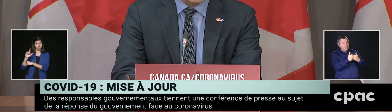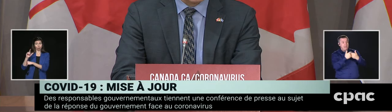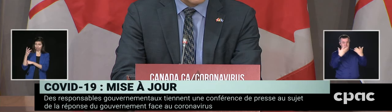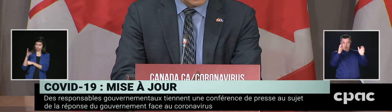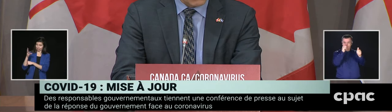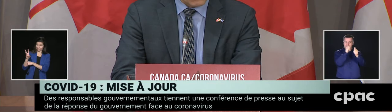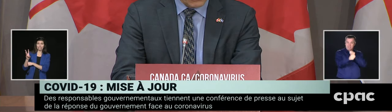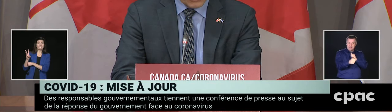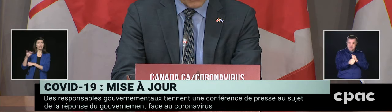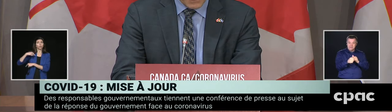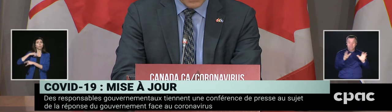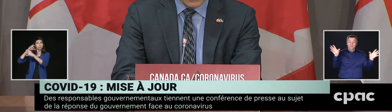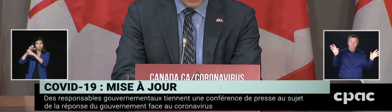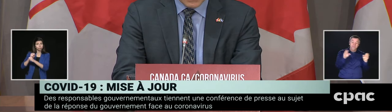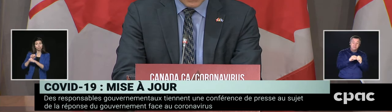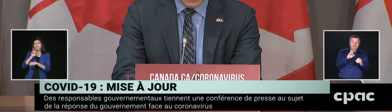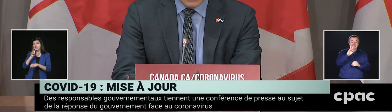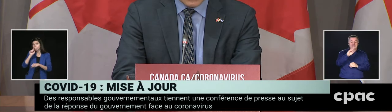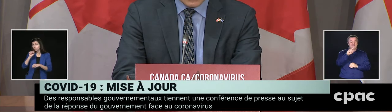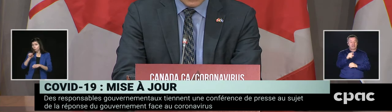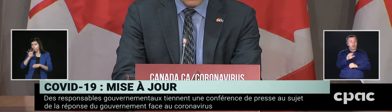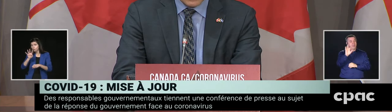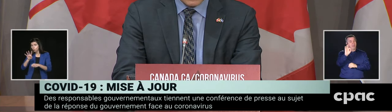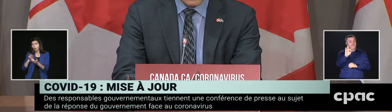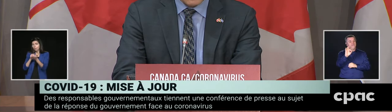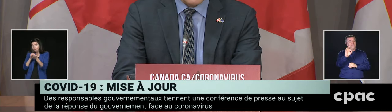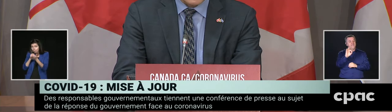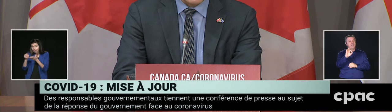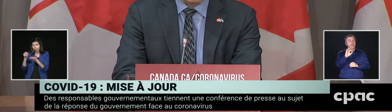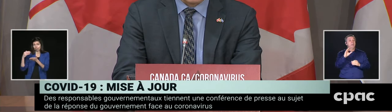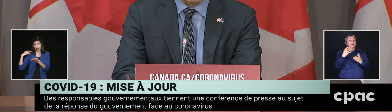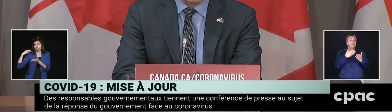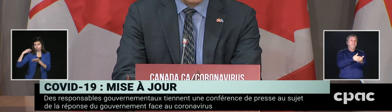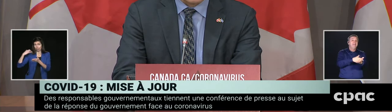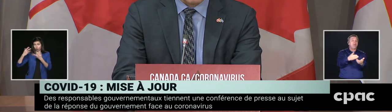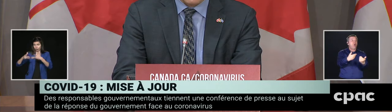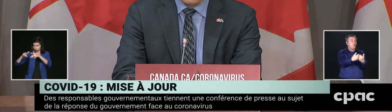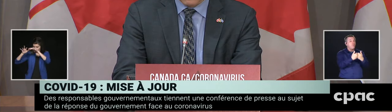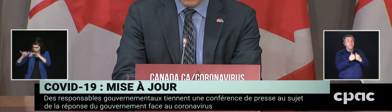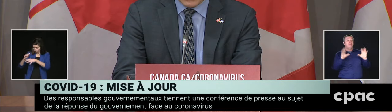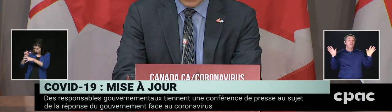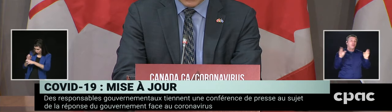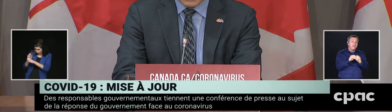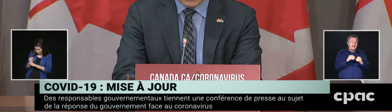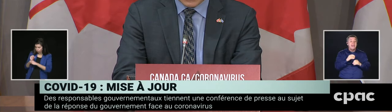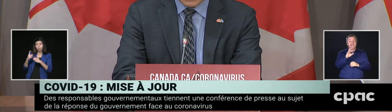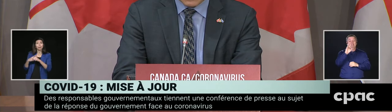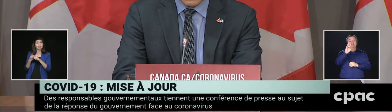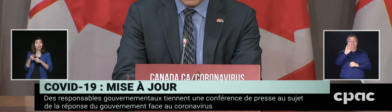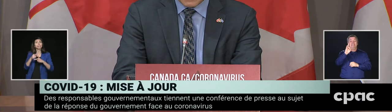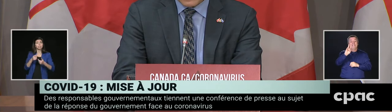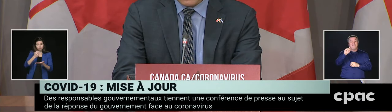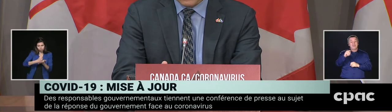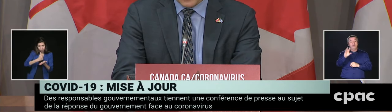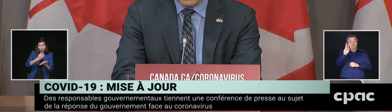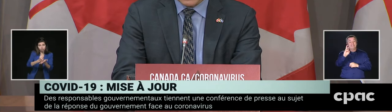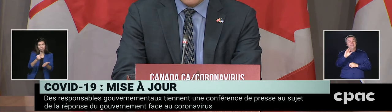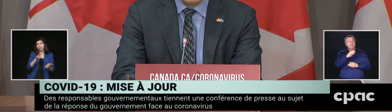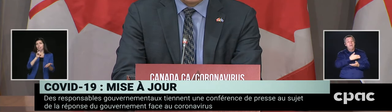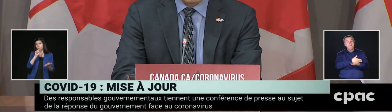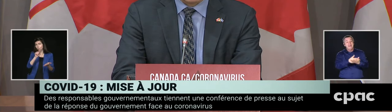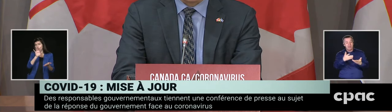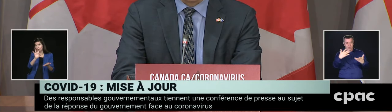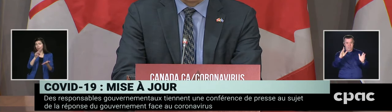7,9 millions de demandes et 7,6 millions de ces demandes ont déjà été traitées. So